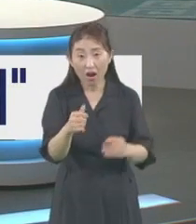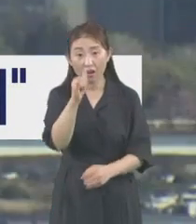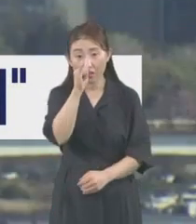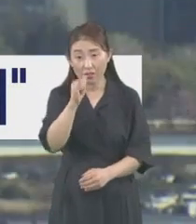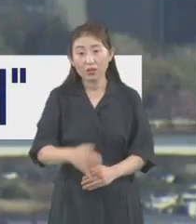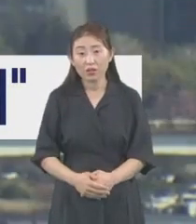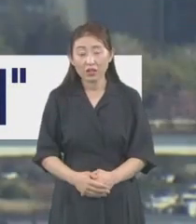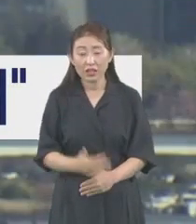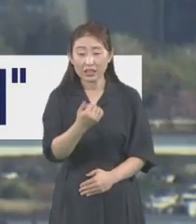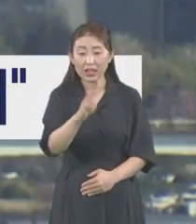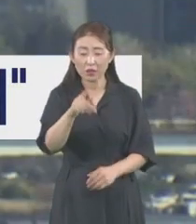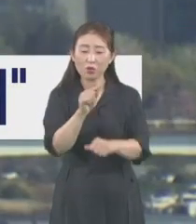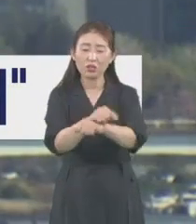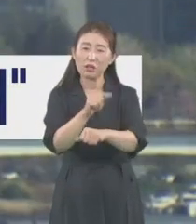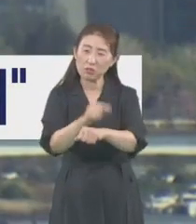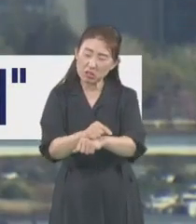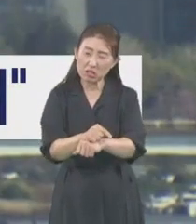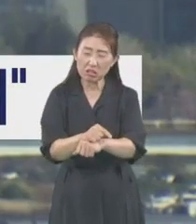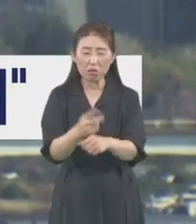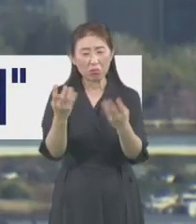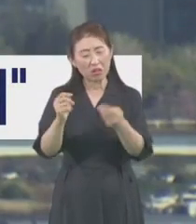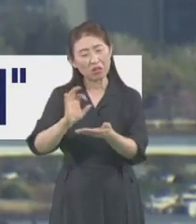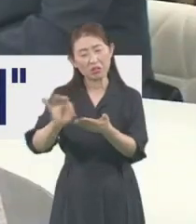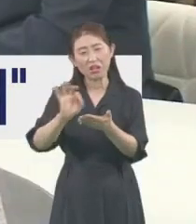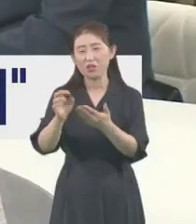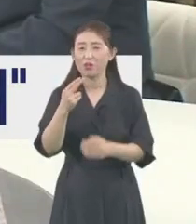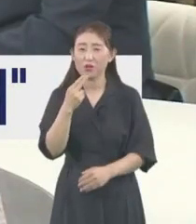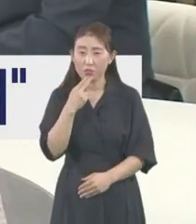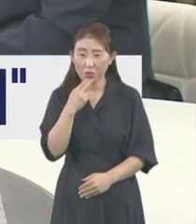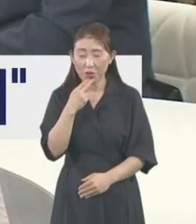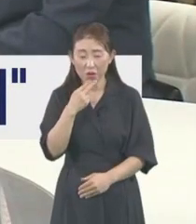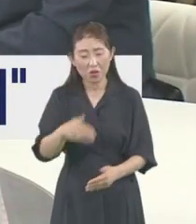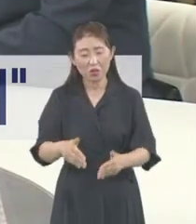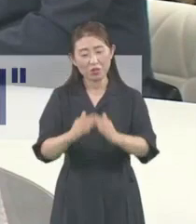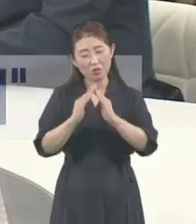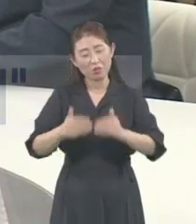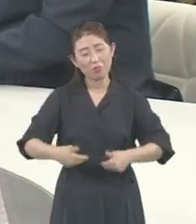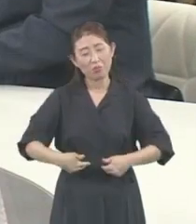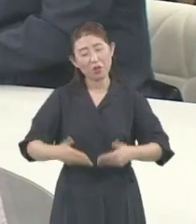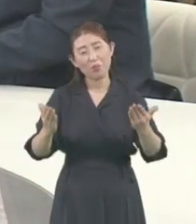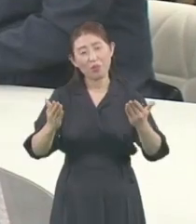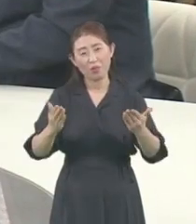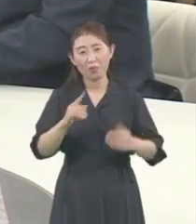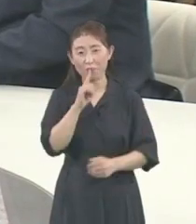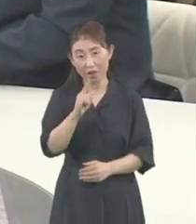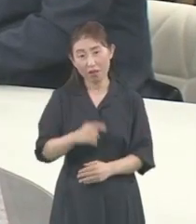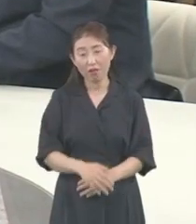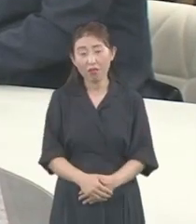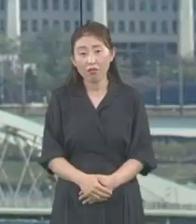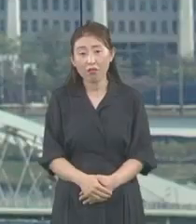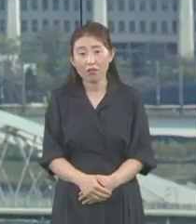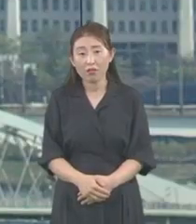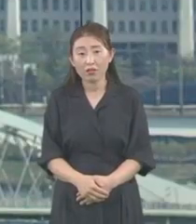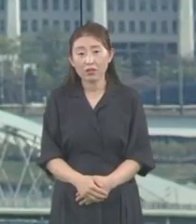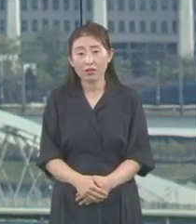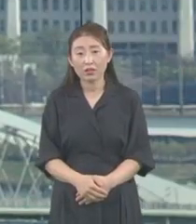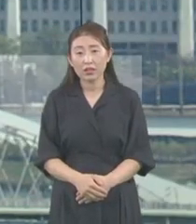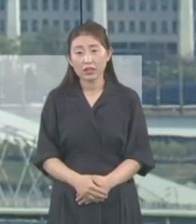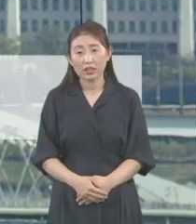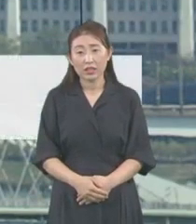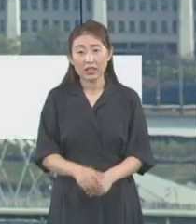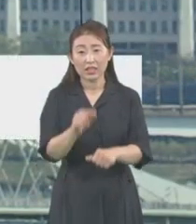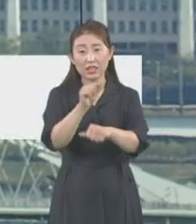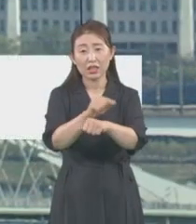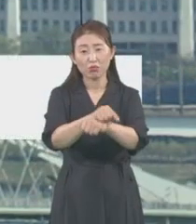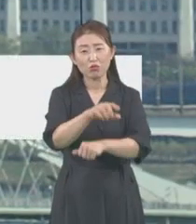원내대표는 세종 집무실은 실제 활용도가 낮을 것이라며 아예 설치할 필요가 없다는 입장을 밝혔습니다. 그